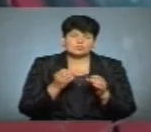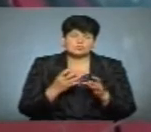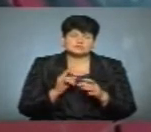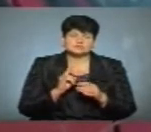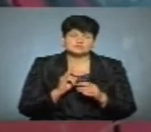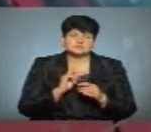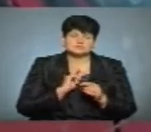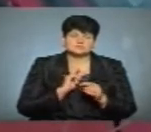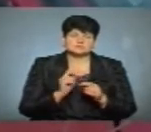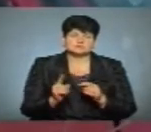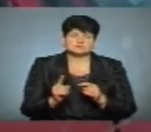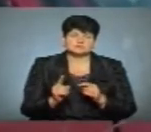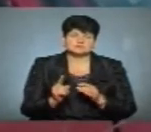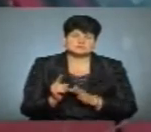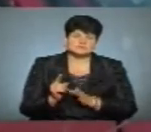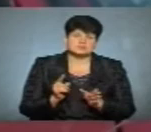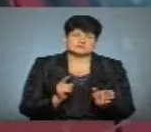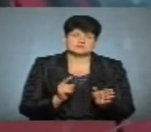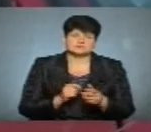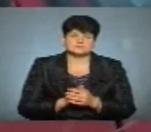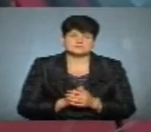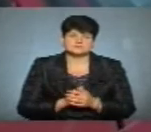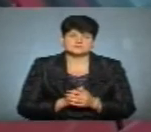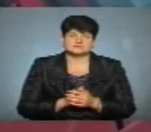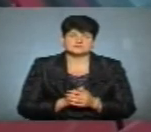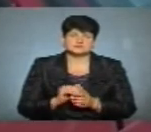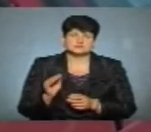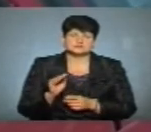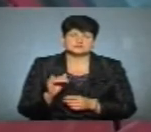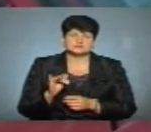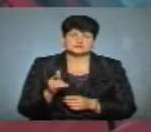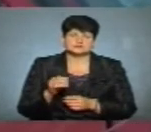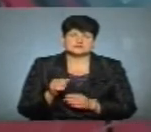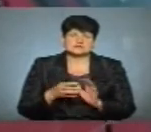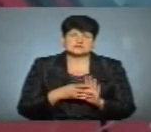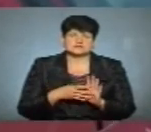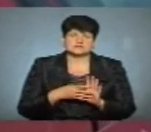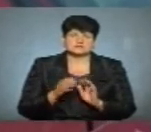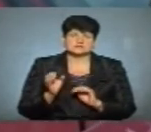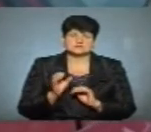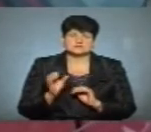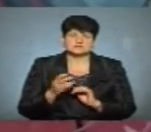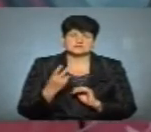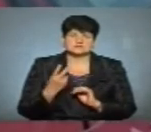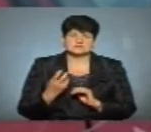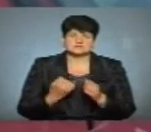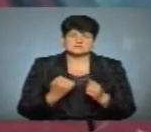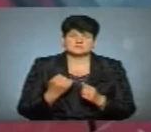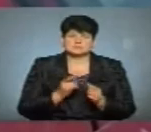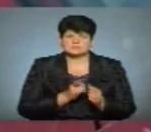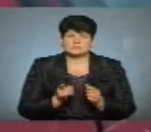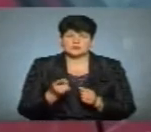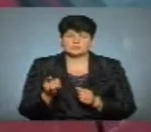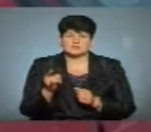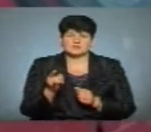пролетіла. І злетіла усюди. Жигуль і дев'ятка синя. Дві машини ми обігнали і